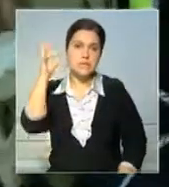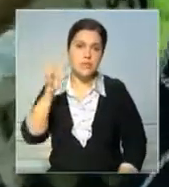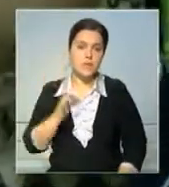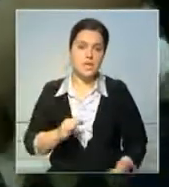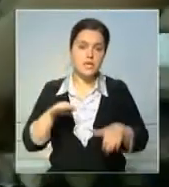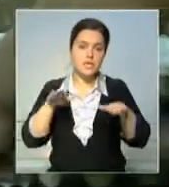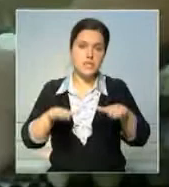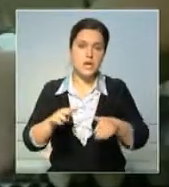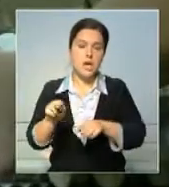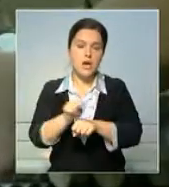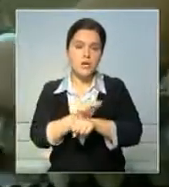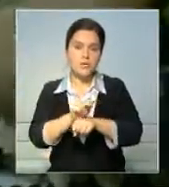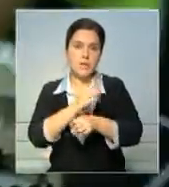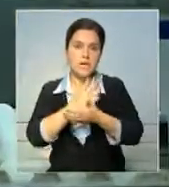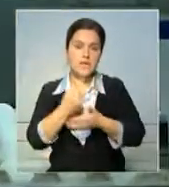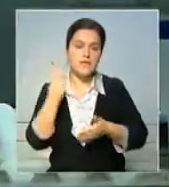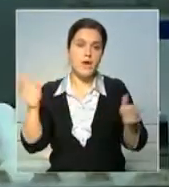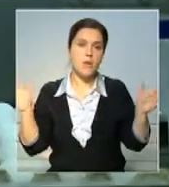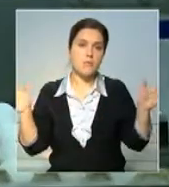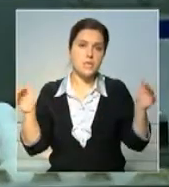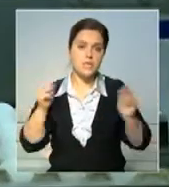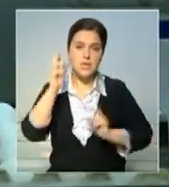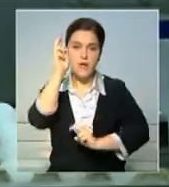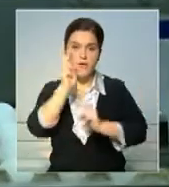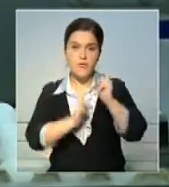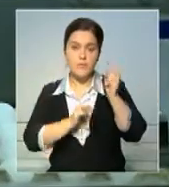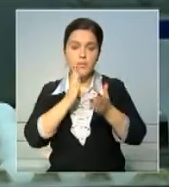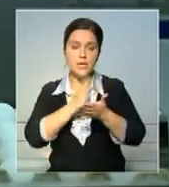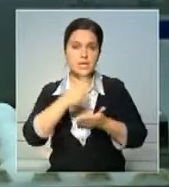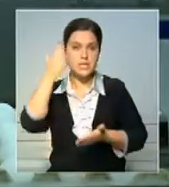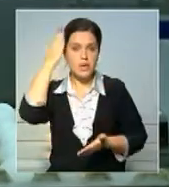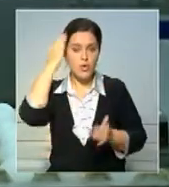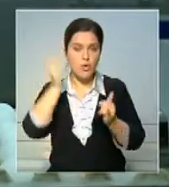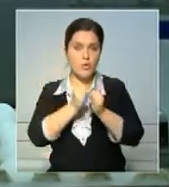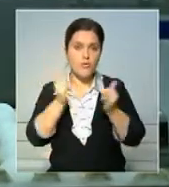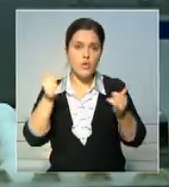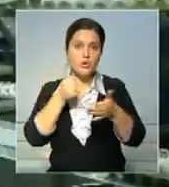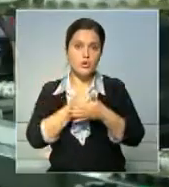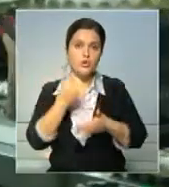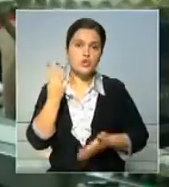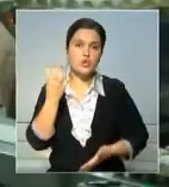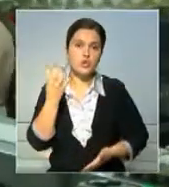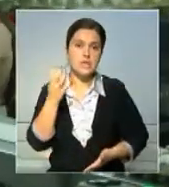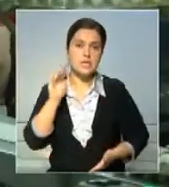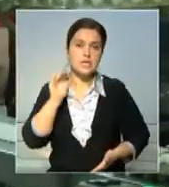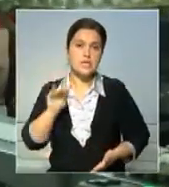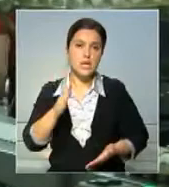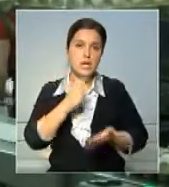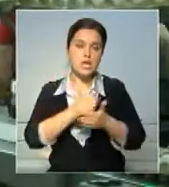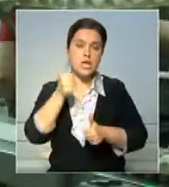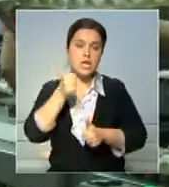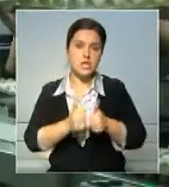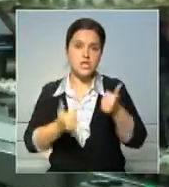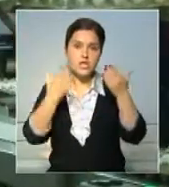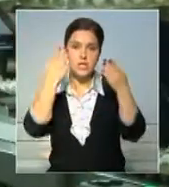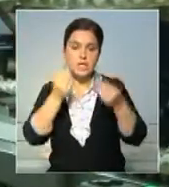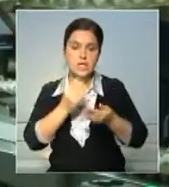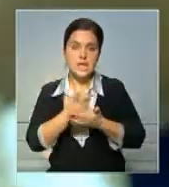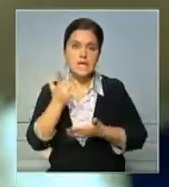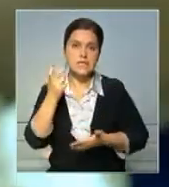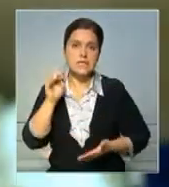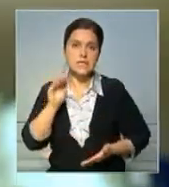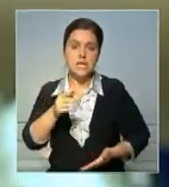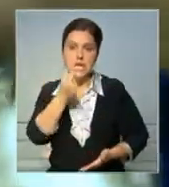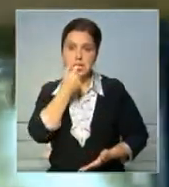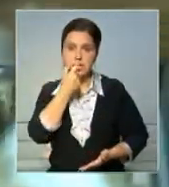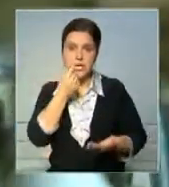Здесь модернизировали две птицефермы и довели поголовье пернатых до 400 тысяч. Ежедневно несушки приносят по 300 тысяч